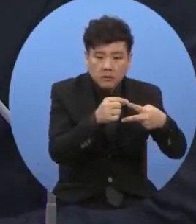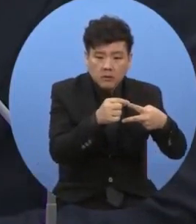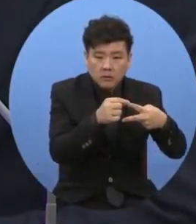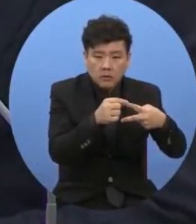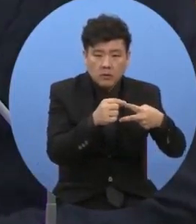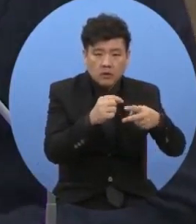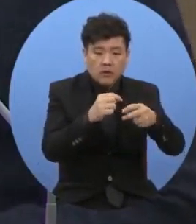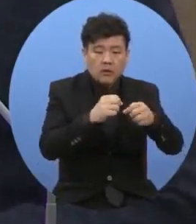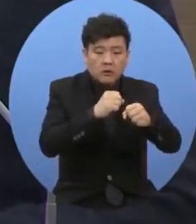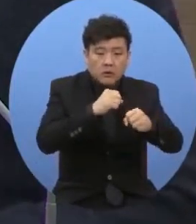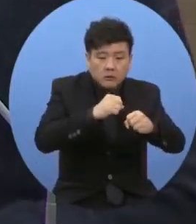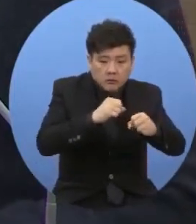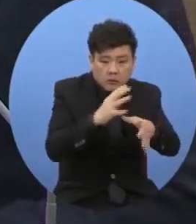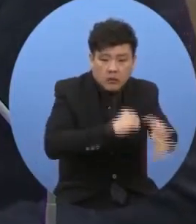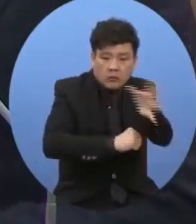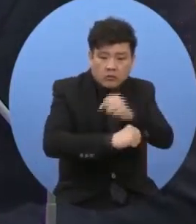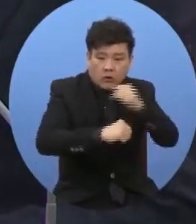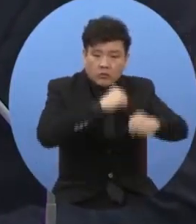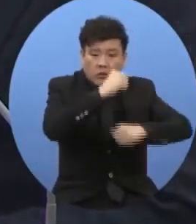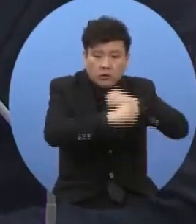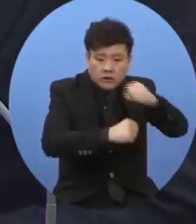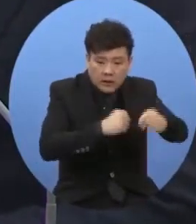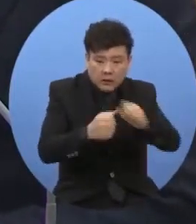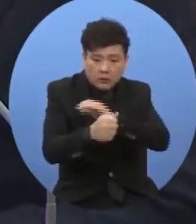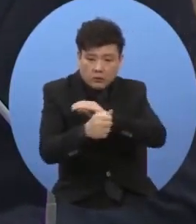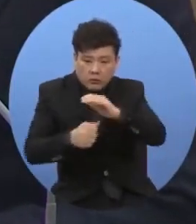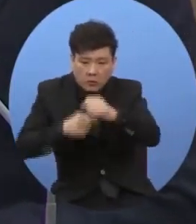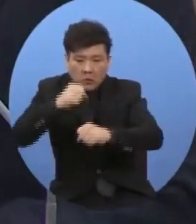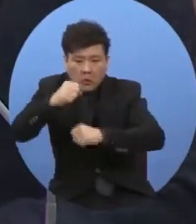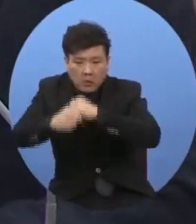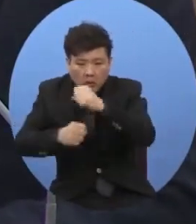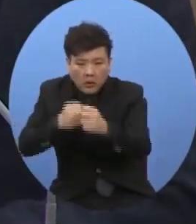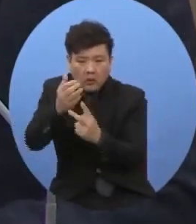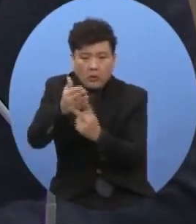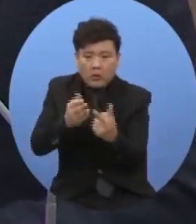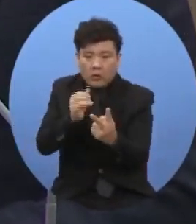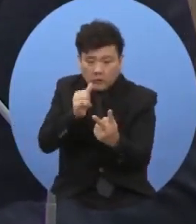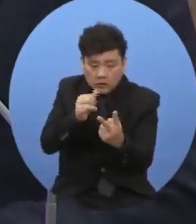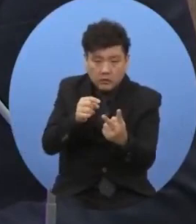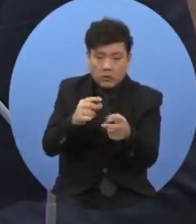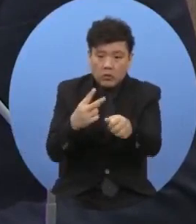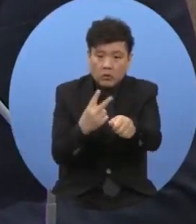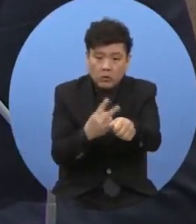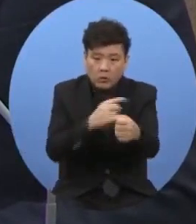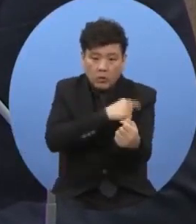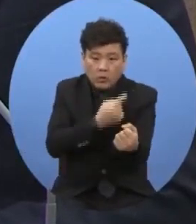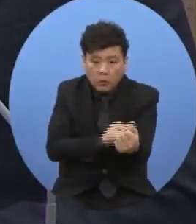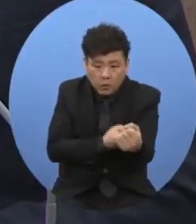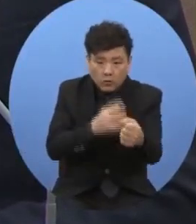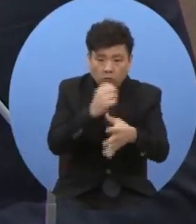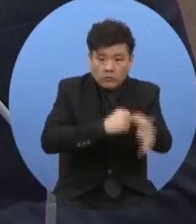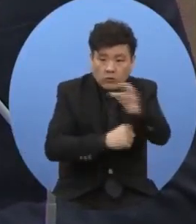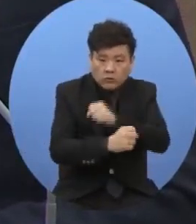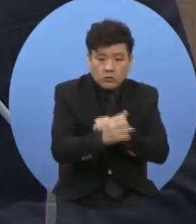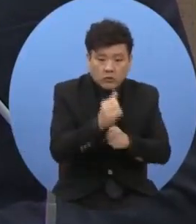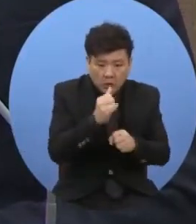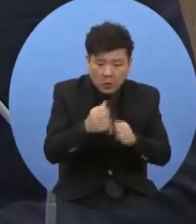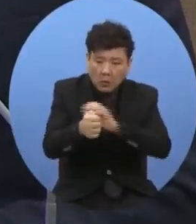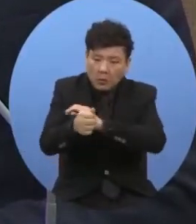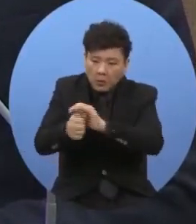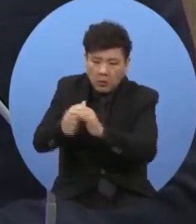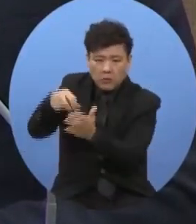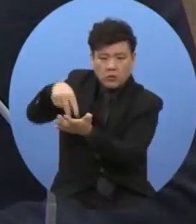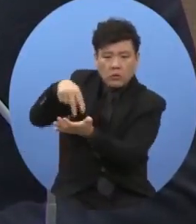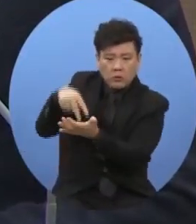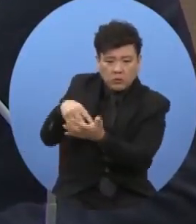적극적인 자유, 적극적 자유가 있고 예. 소극적 자유가 있는 것처럼 교권도 이제 적극적인 교권의 보장이 있고 소극적인 예. 보장 이렇게 두 개로